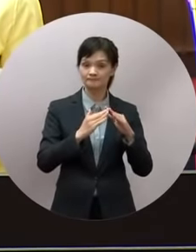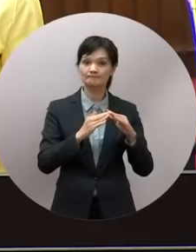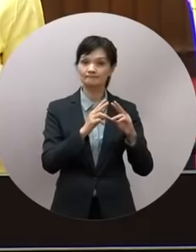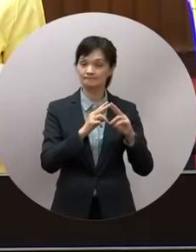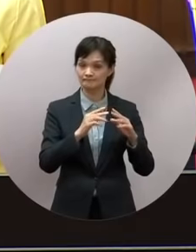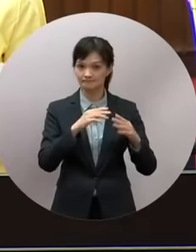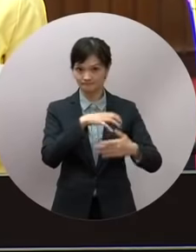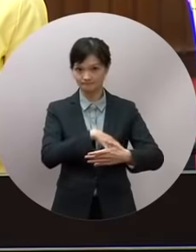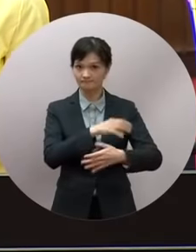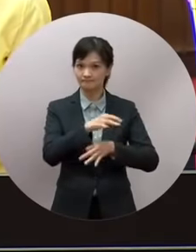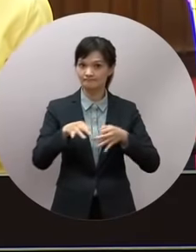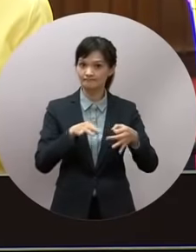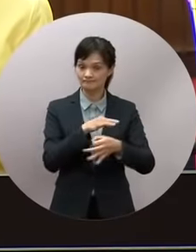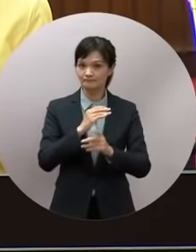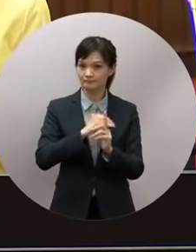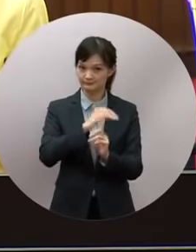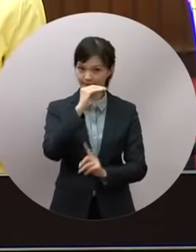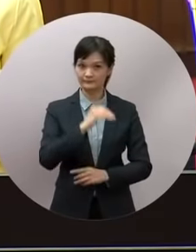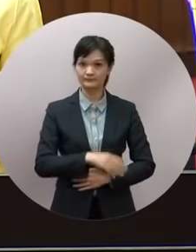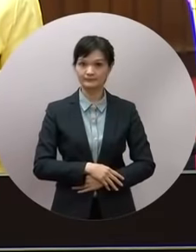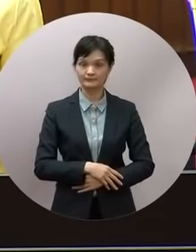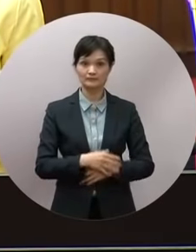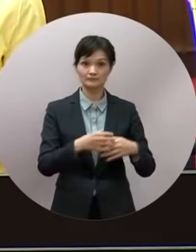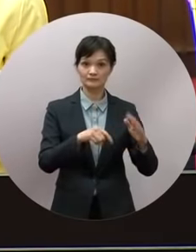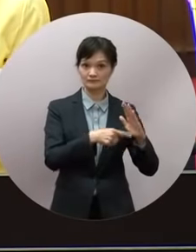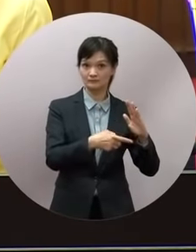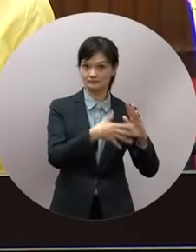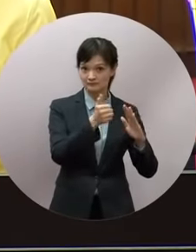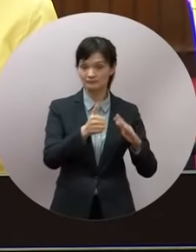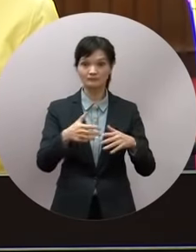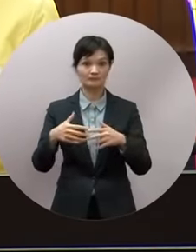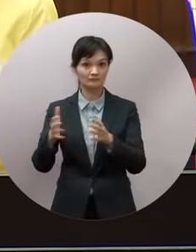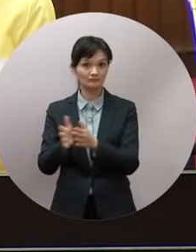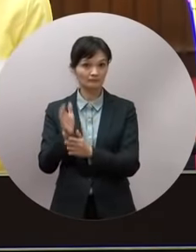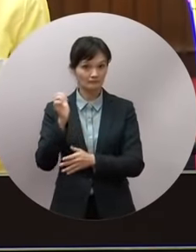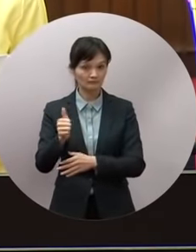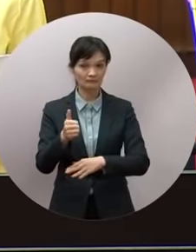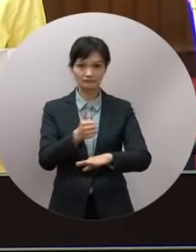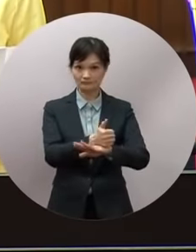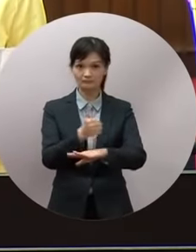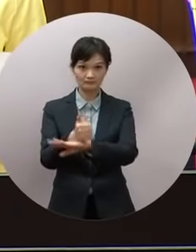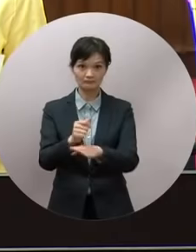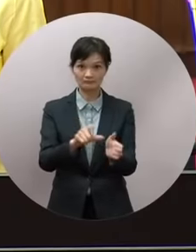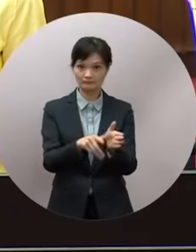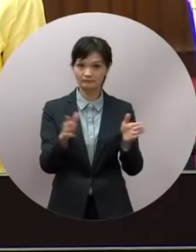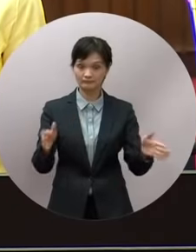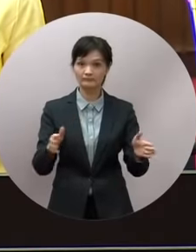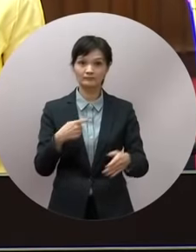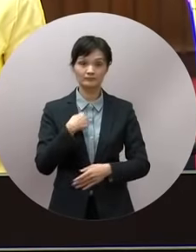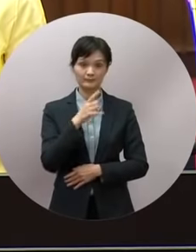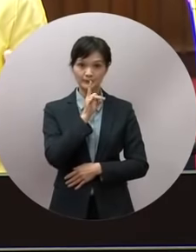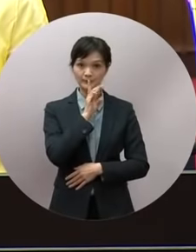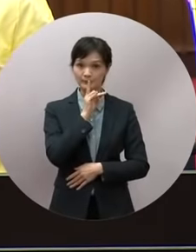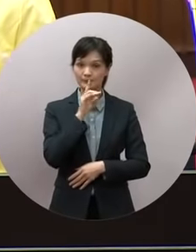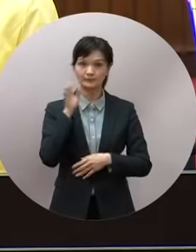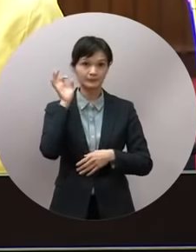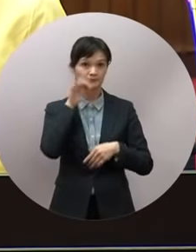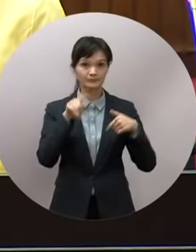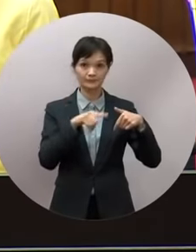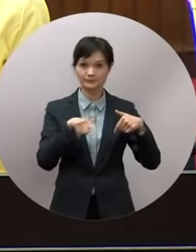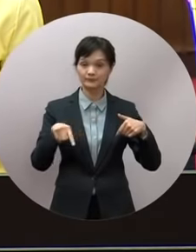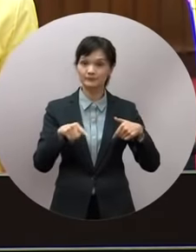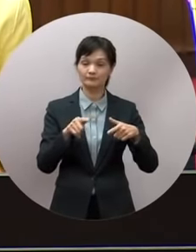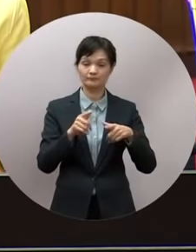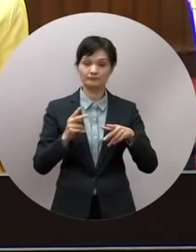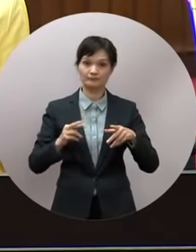提高。所以在院长跟部长的任内，核定在我们彰化的有台中彰化的这个跨河